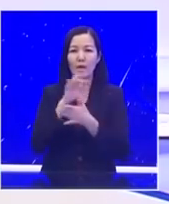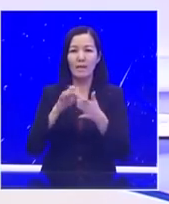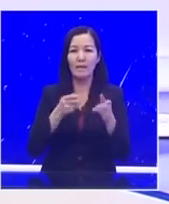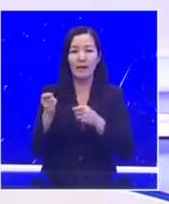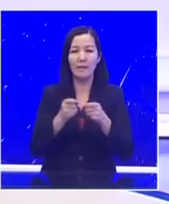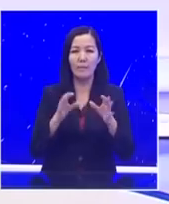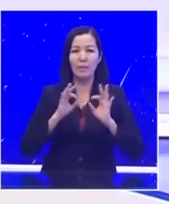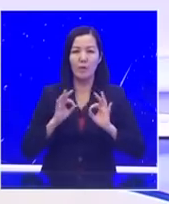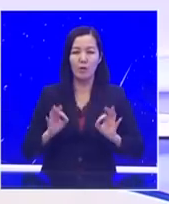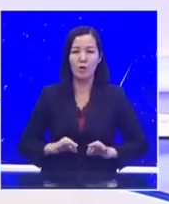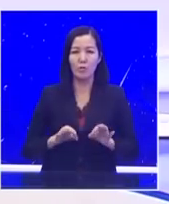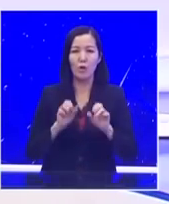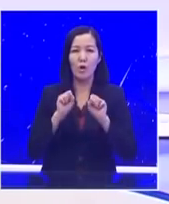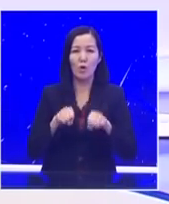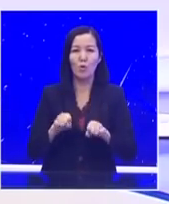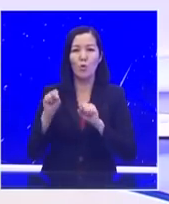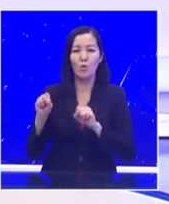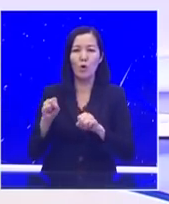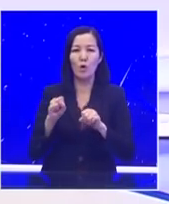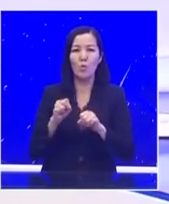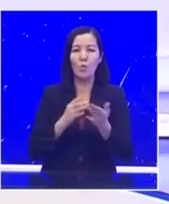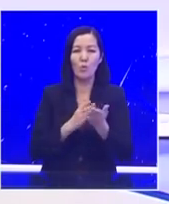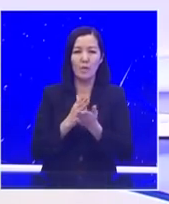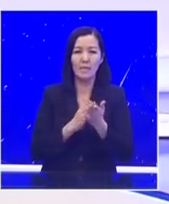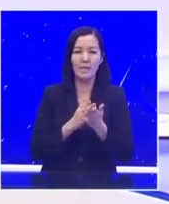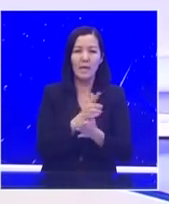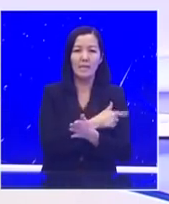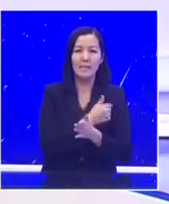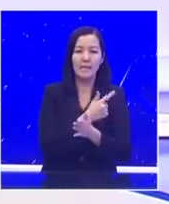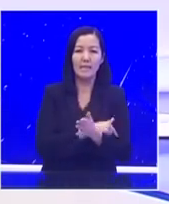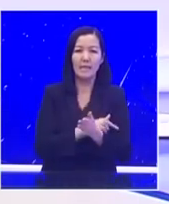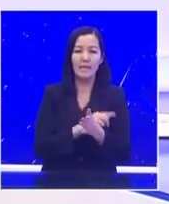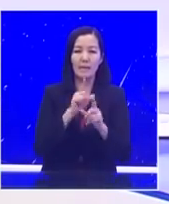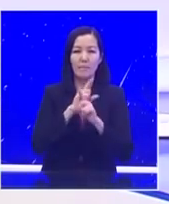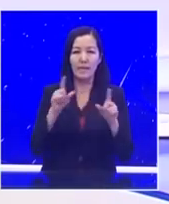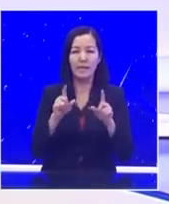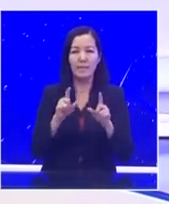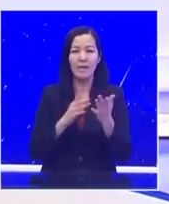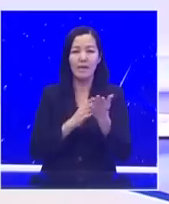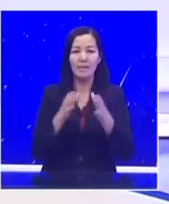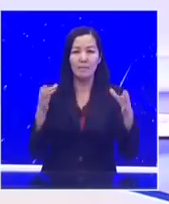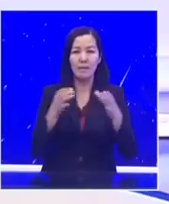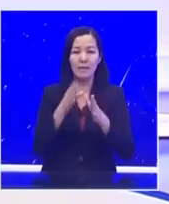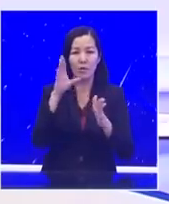топ қалалық әкімдік, прокуратура, құқық қорғау орган өкілдері мен санитарлық мекеме қызметкерлерінен құралған.